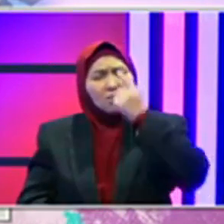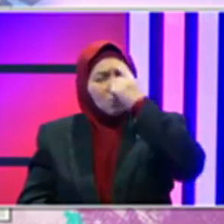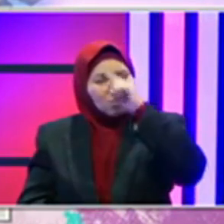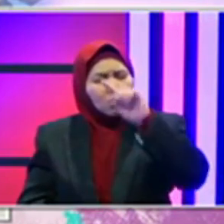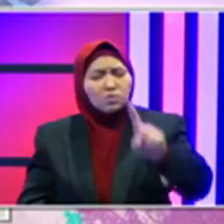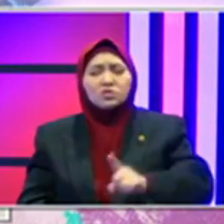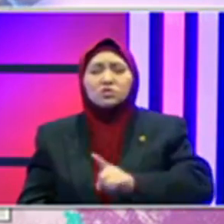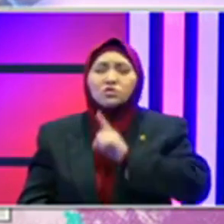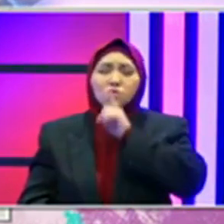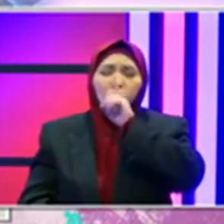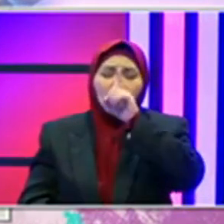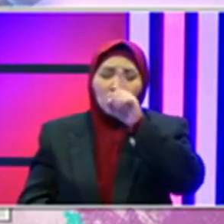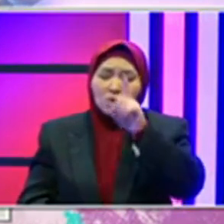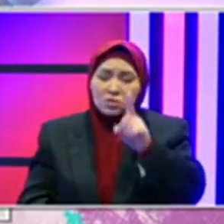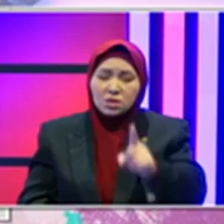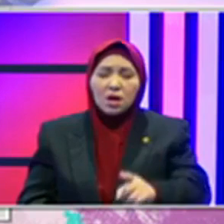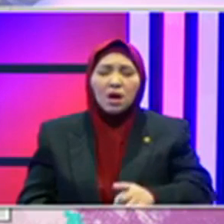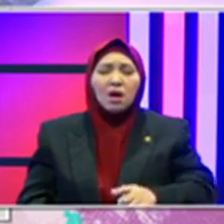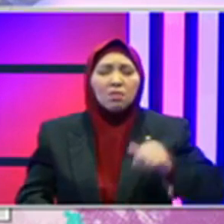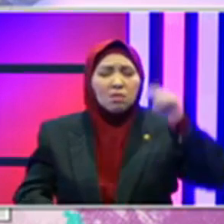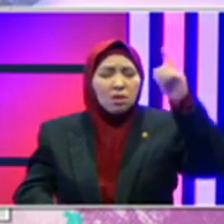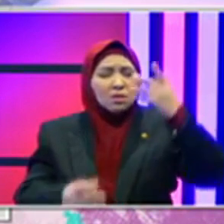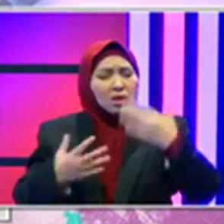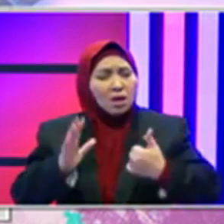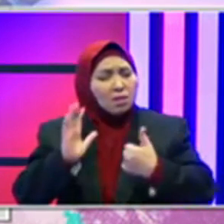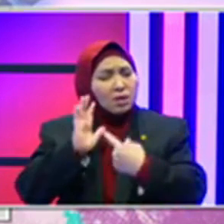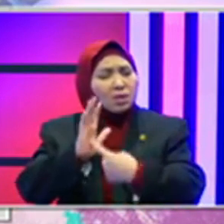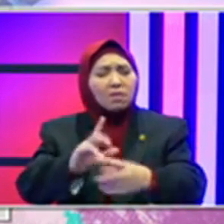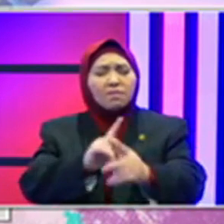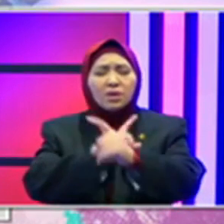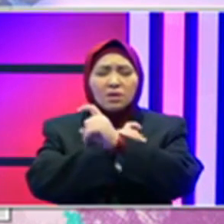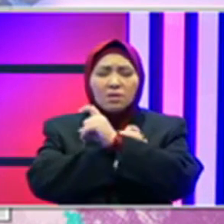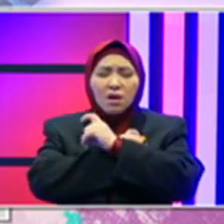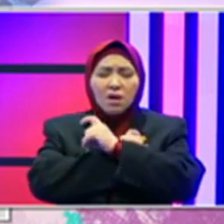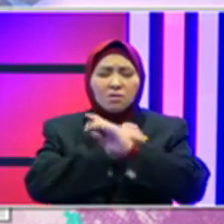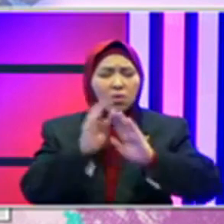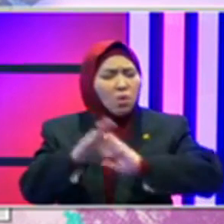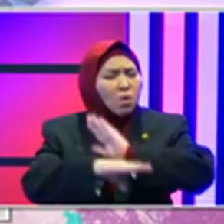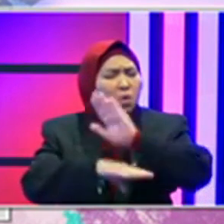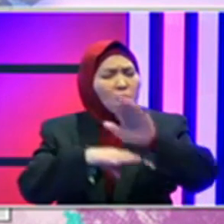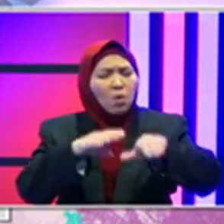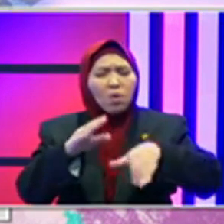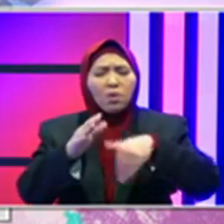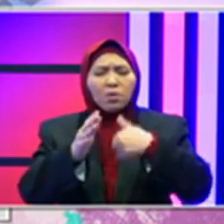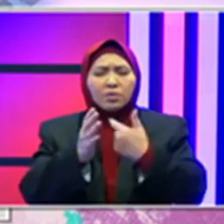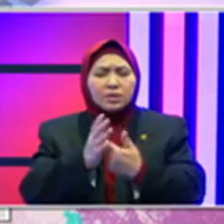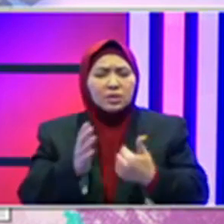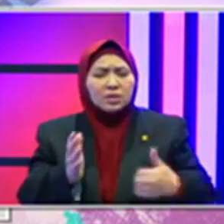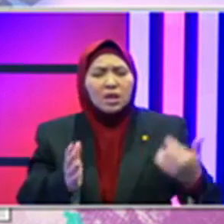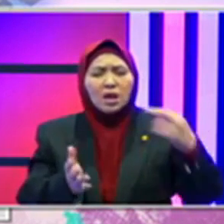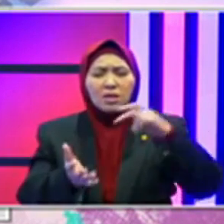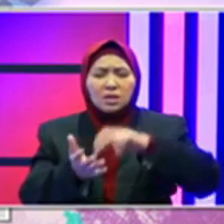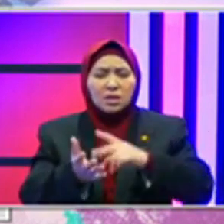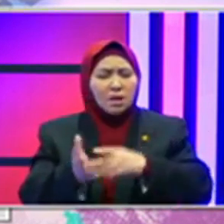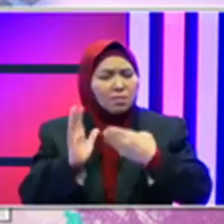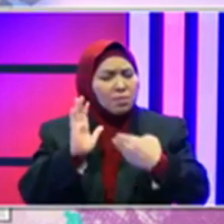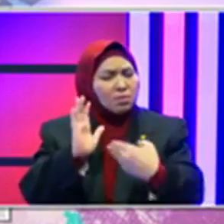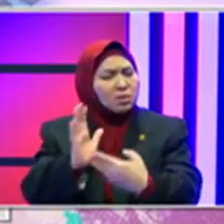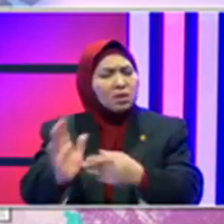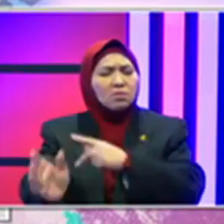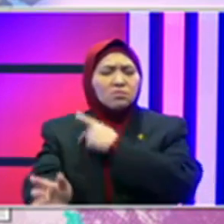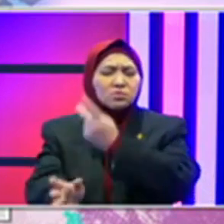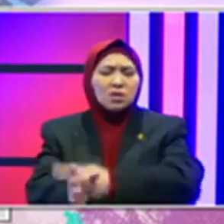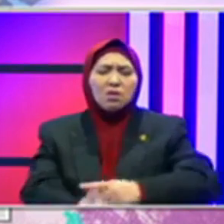ولقد أريناه آياتنا كلها